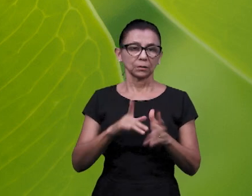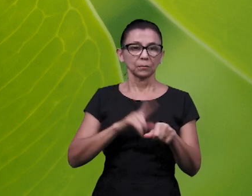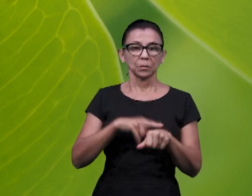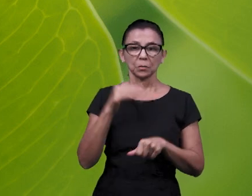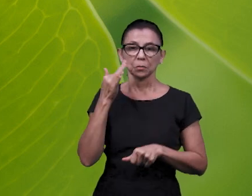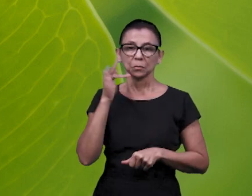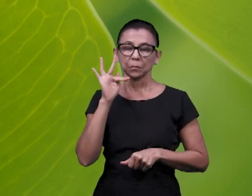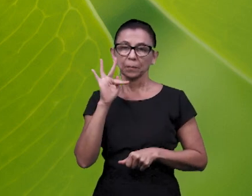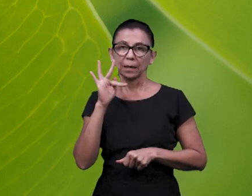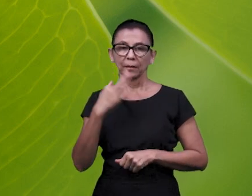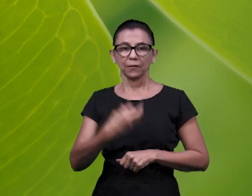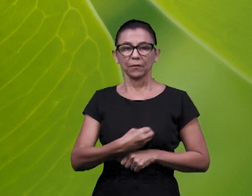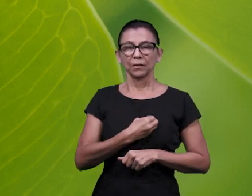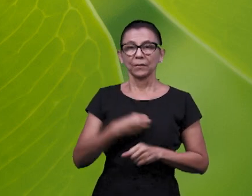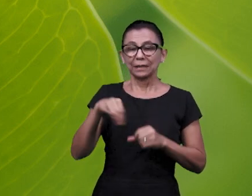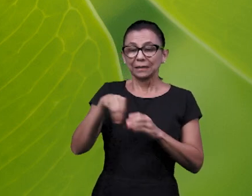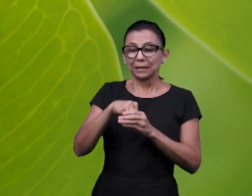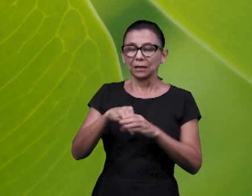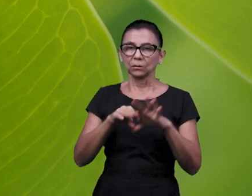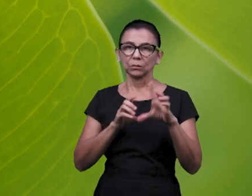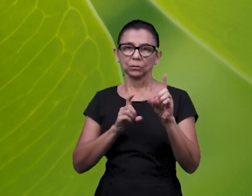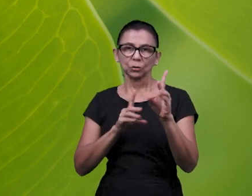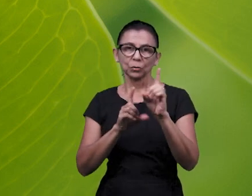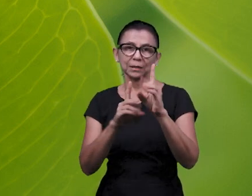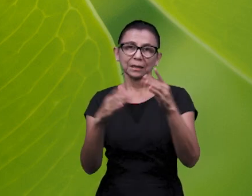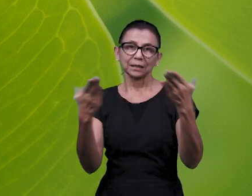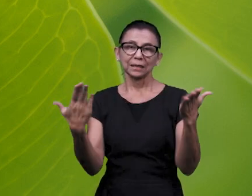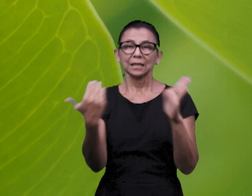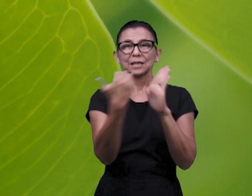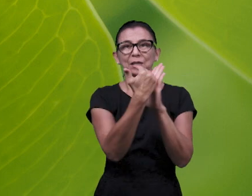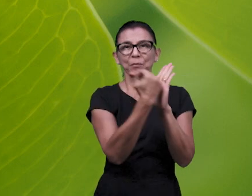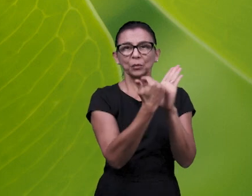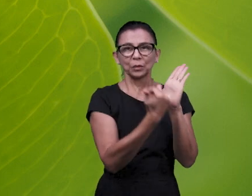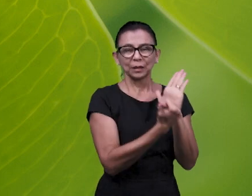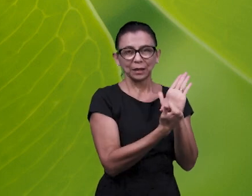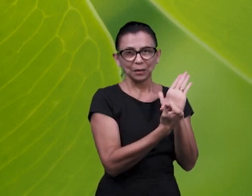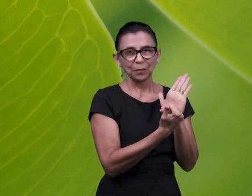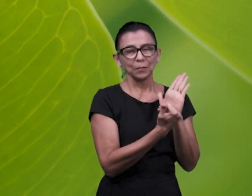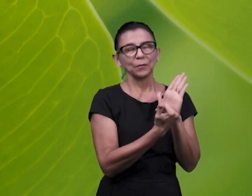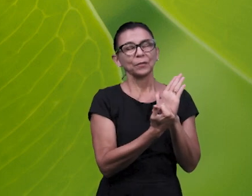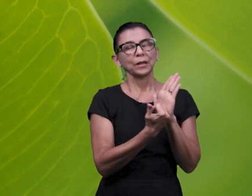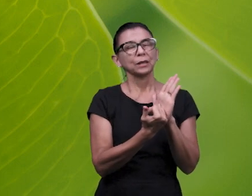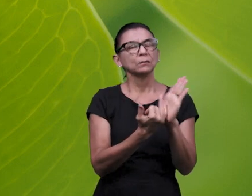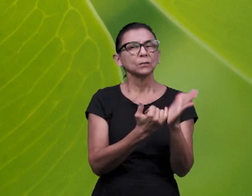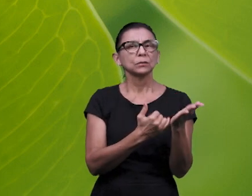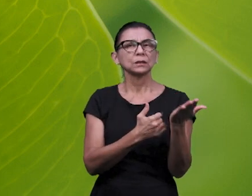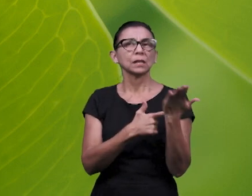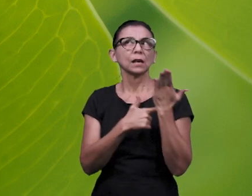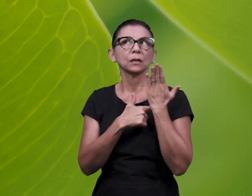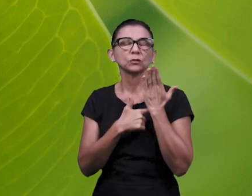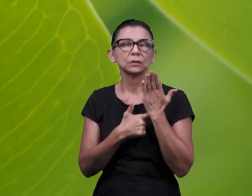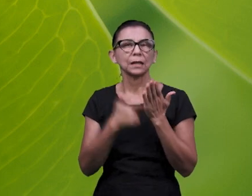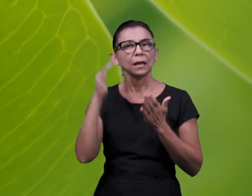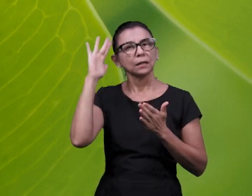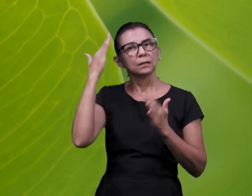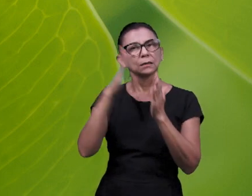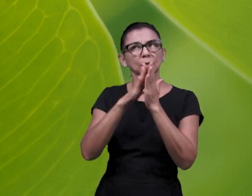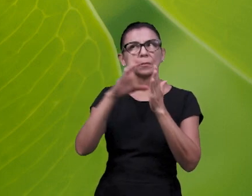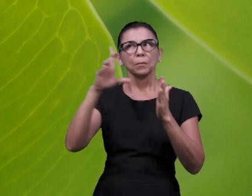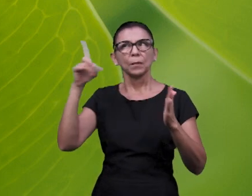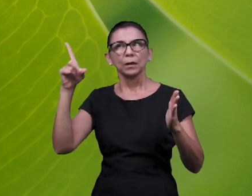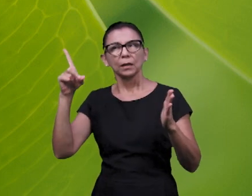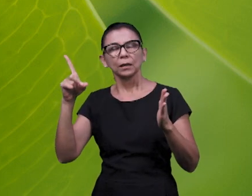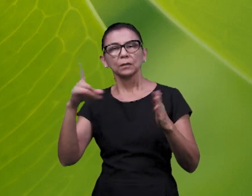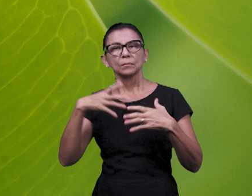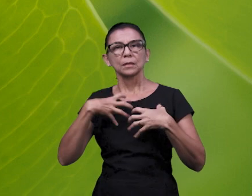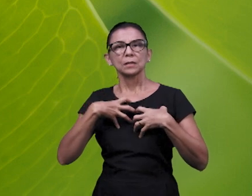vivre basé sur la doctrine. Et cette programmation est venue justement pour cela, nous enseigner plus la parole, nous fortifier pour nous faire